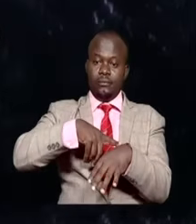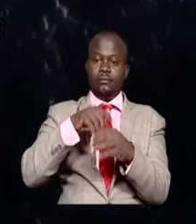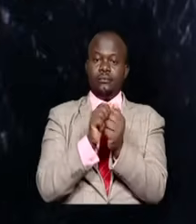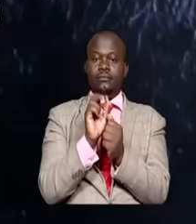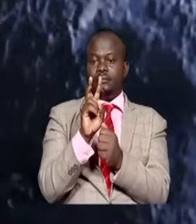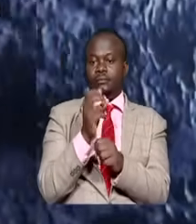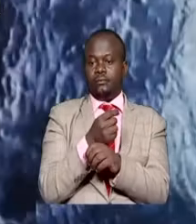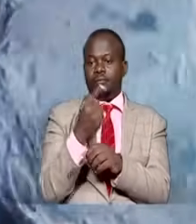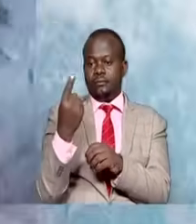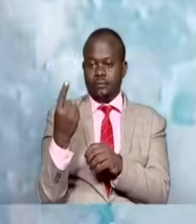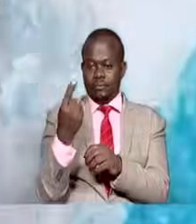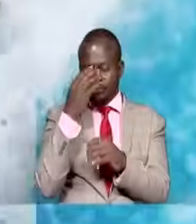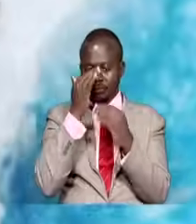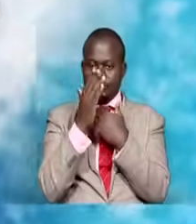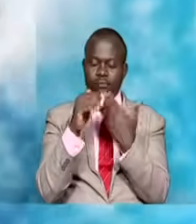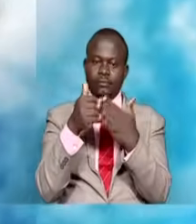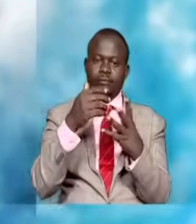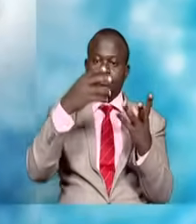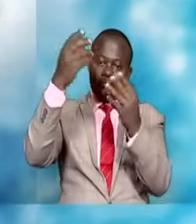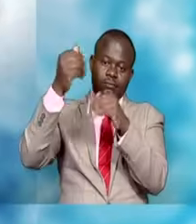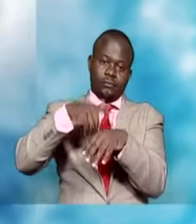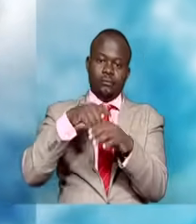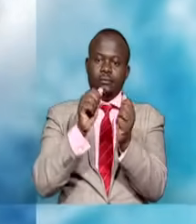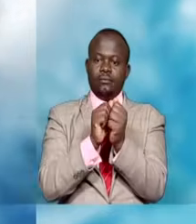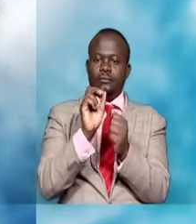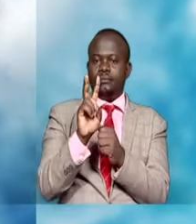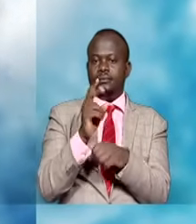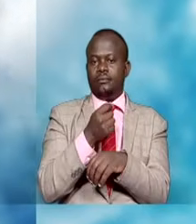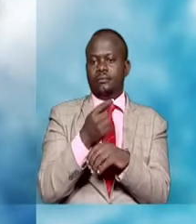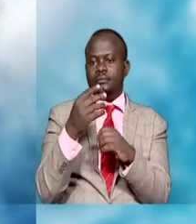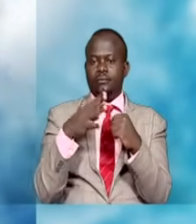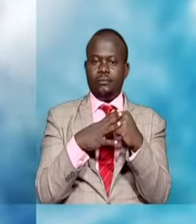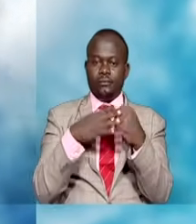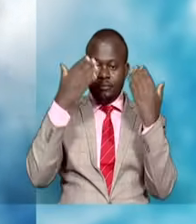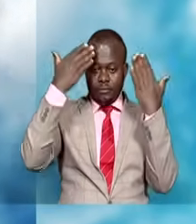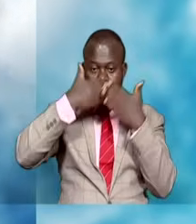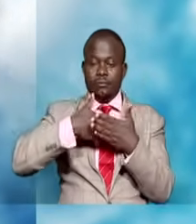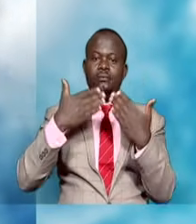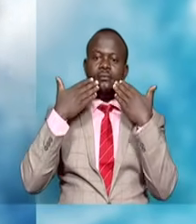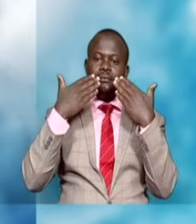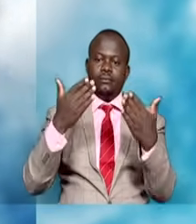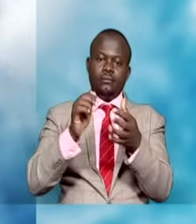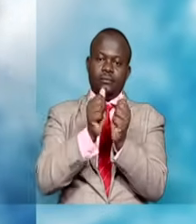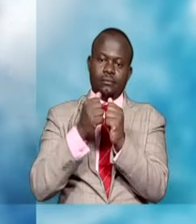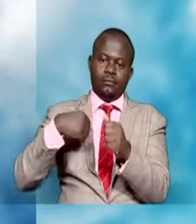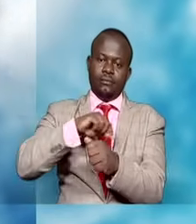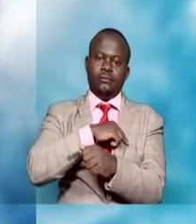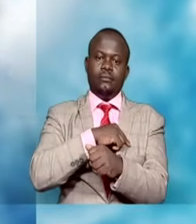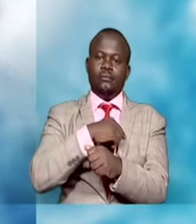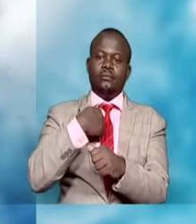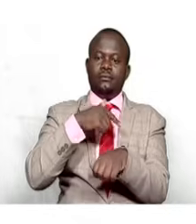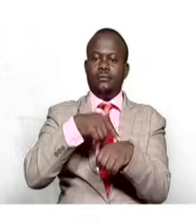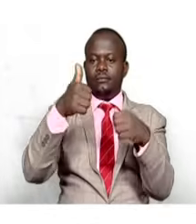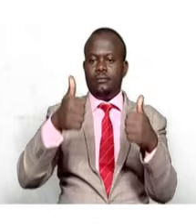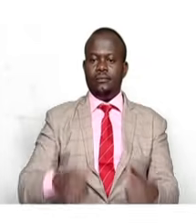12 n'umunota umwe za mu gitondo rirenge isaa 12 n'iminota 9 z'umugoroba mwakoze kubana natwe gire ibihe